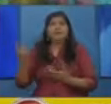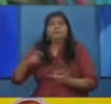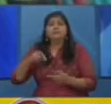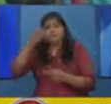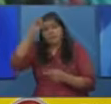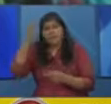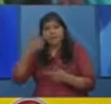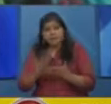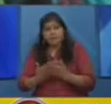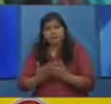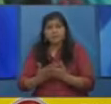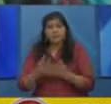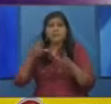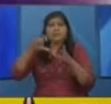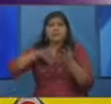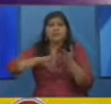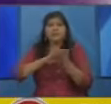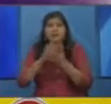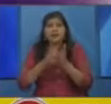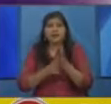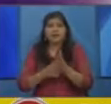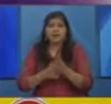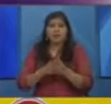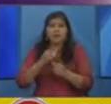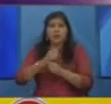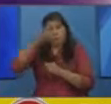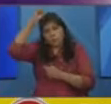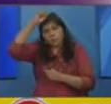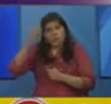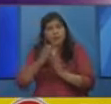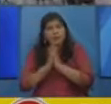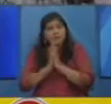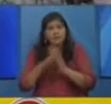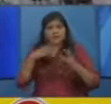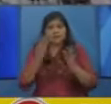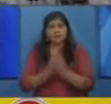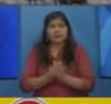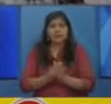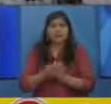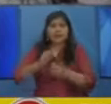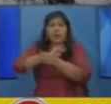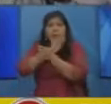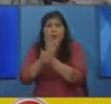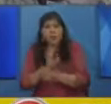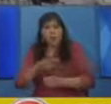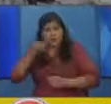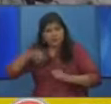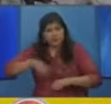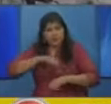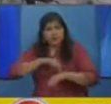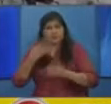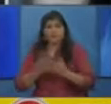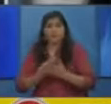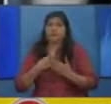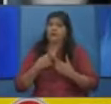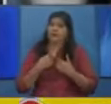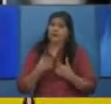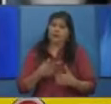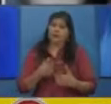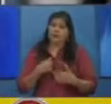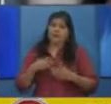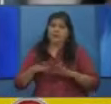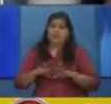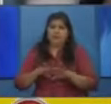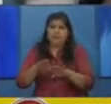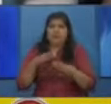छठी मैया की पूजा है, गुरु नानक देव जी की जयंती है। कोरोना के संकट काल में हमें संयम से